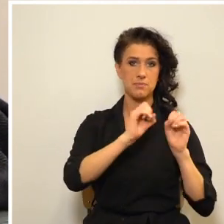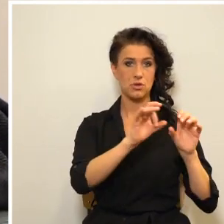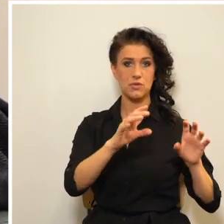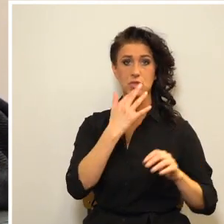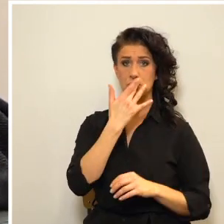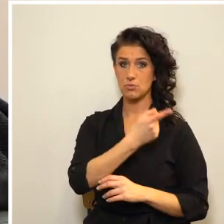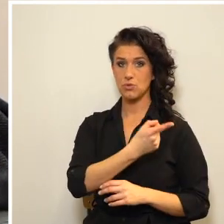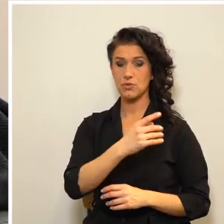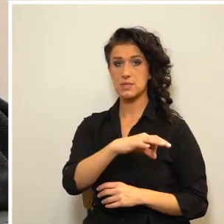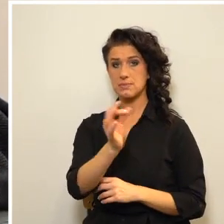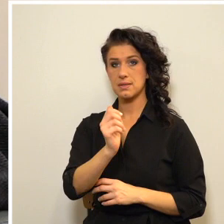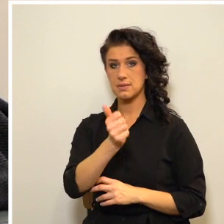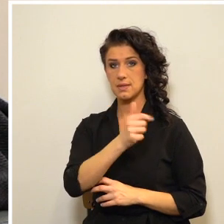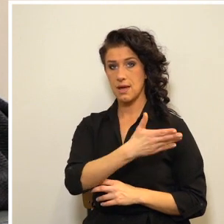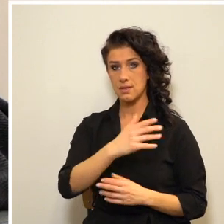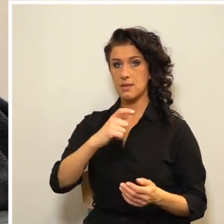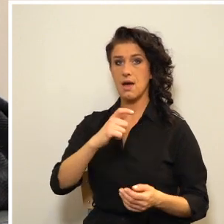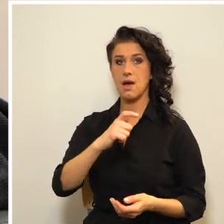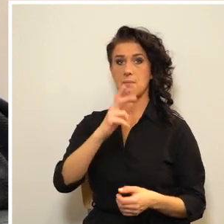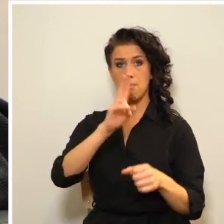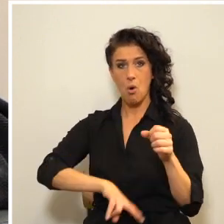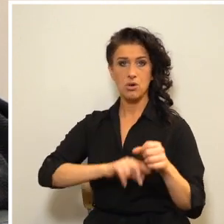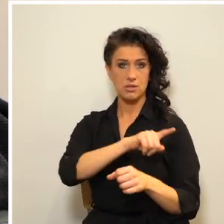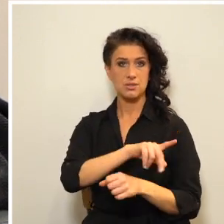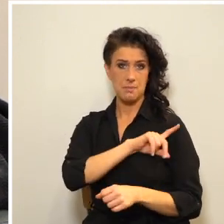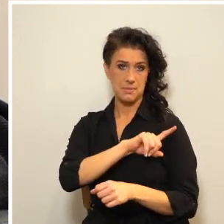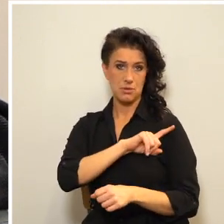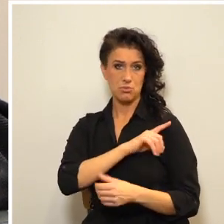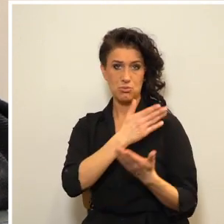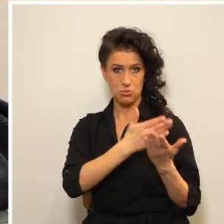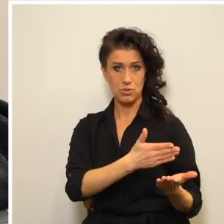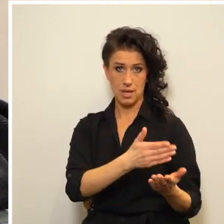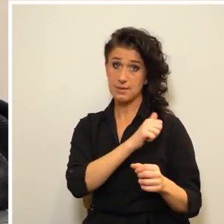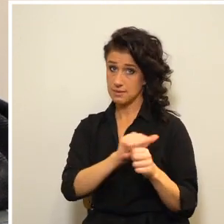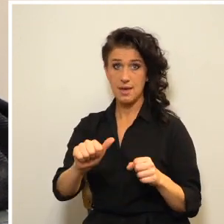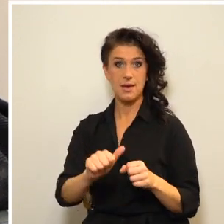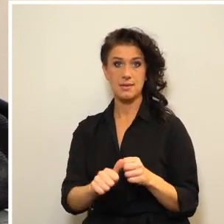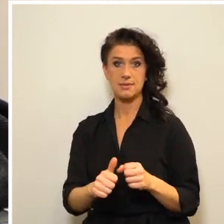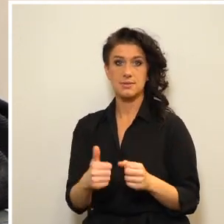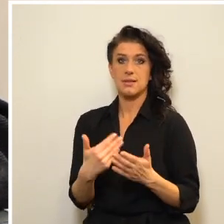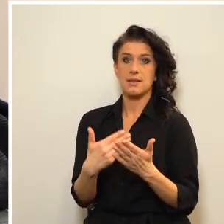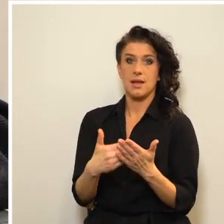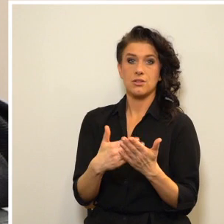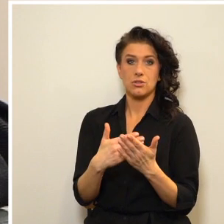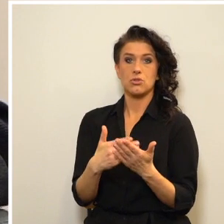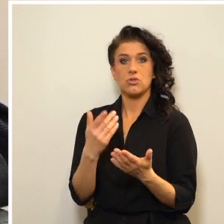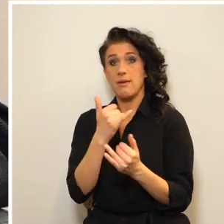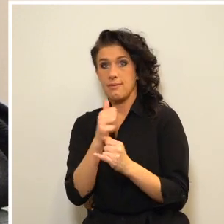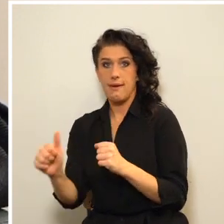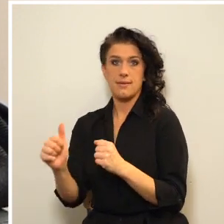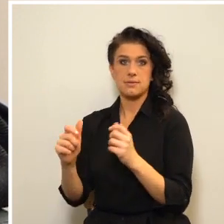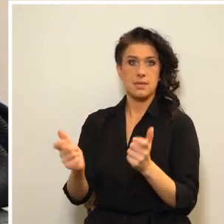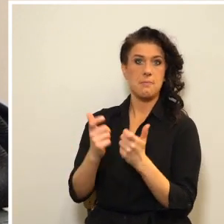specjalna my my istnieje komórka policji która tego pilnuje ale jeśli jest taka komórka to dlatego że istnieje takie niebezpieczeństwo